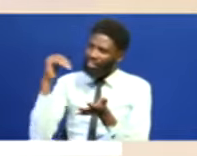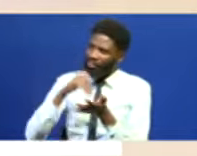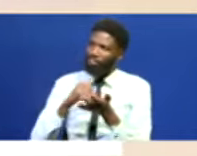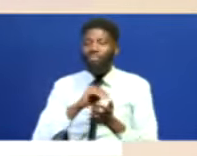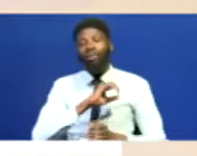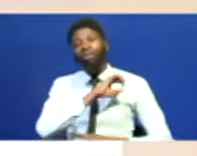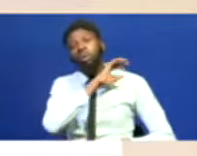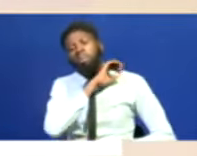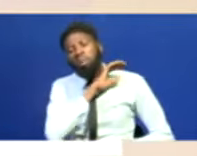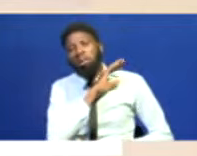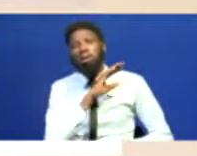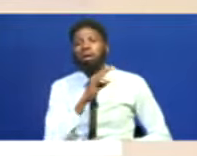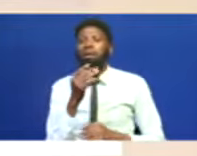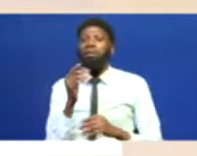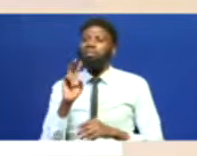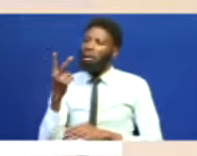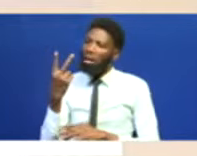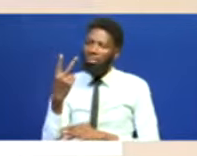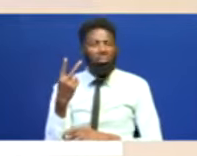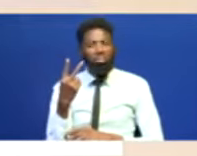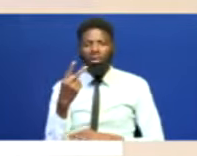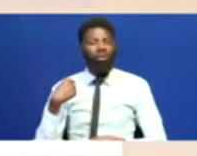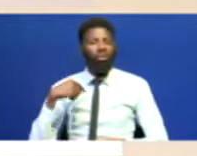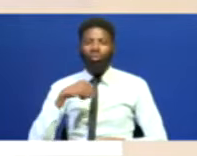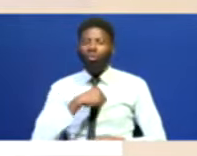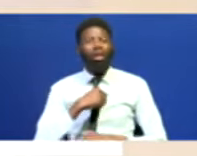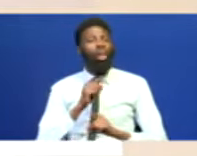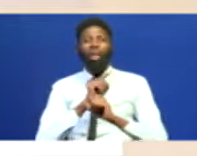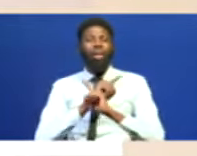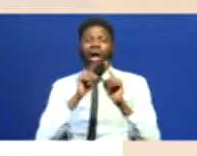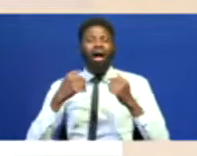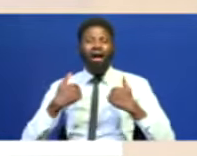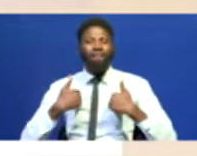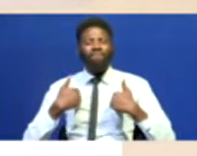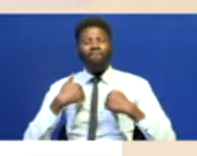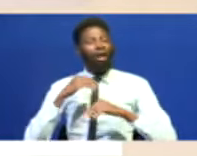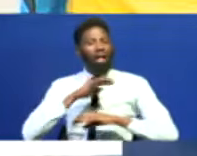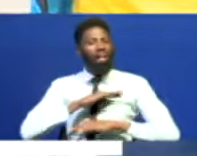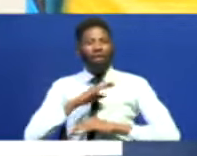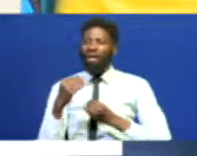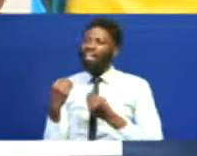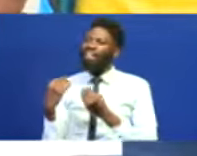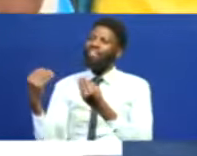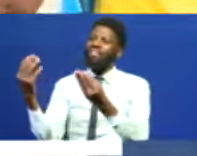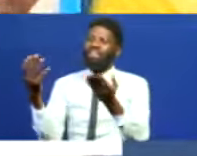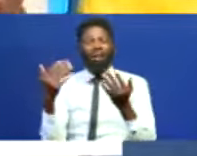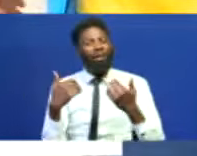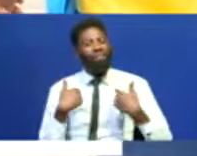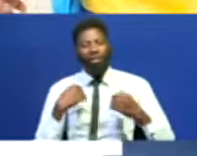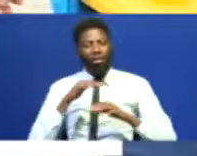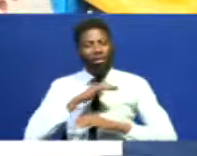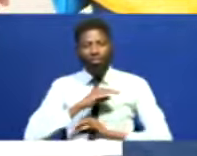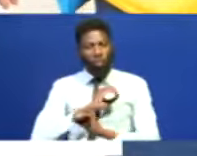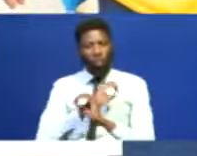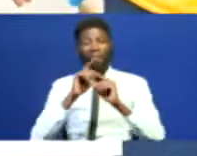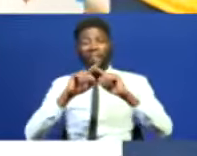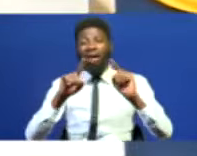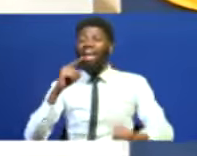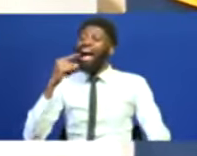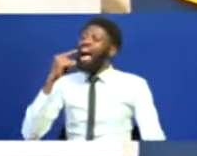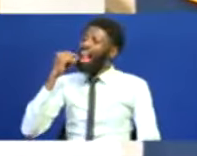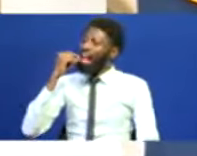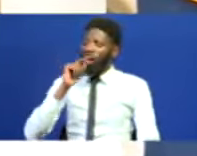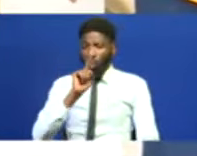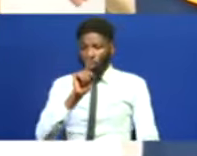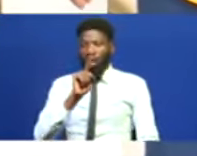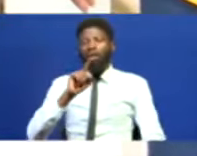usi complain kwamba pengine hautapewa ya pili, ni kwa sababu hatuna enough za kupeana. But still the single dose offers